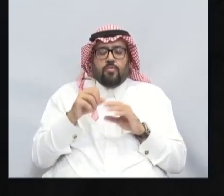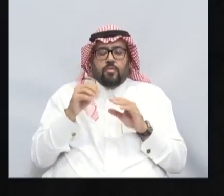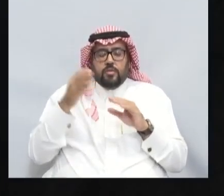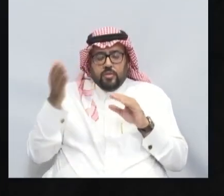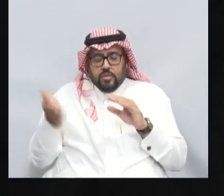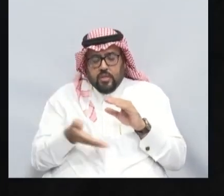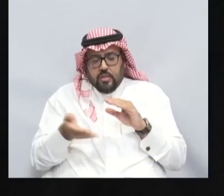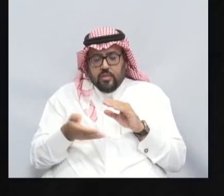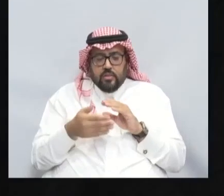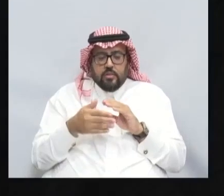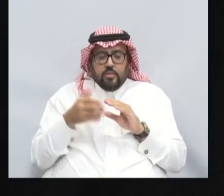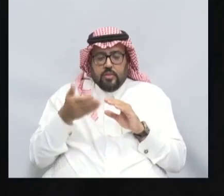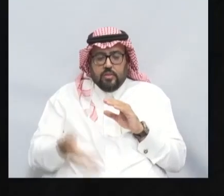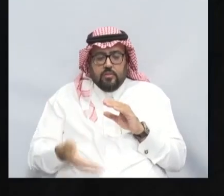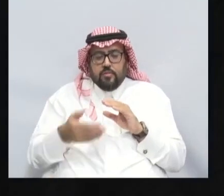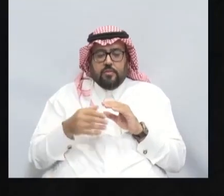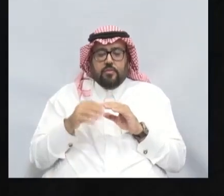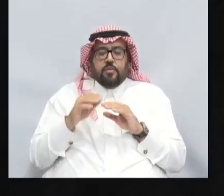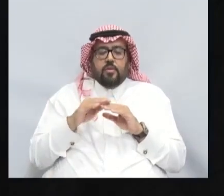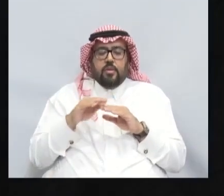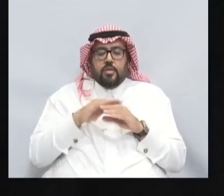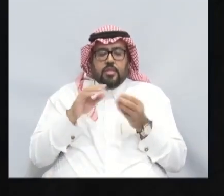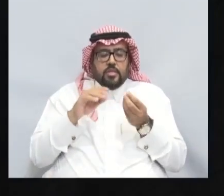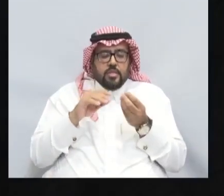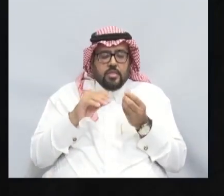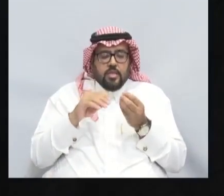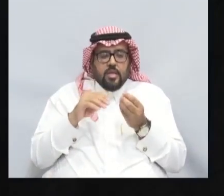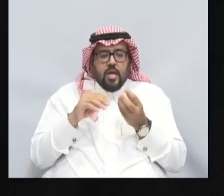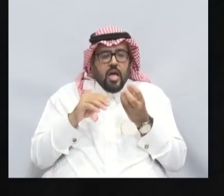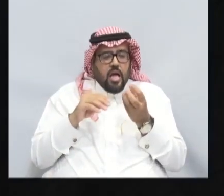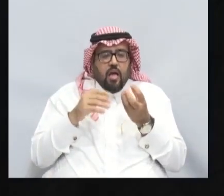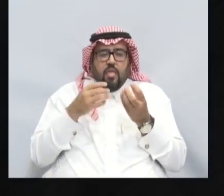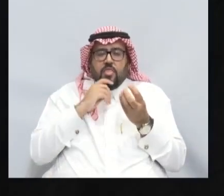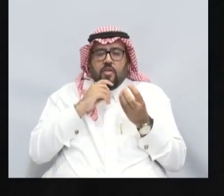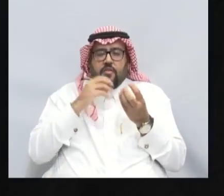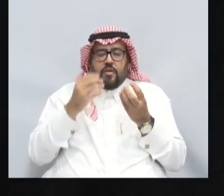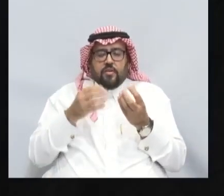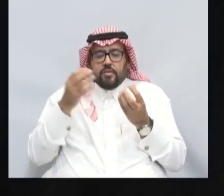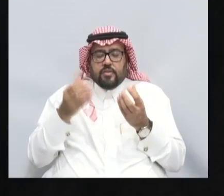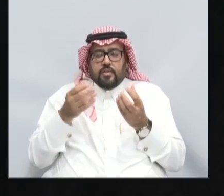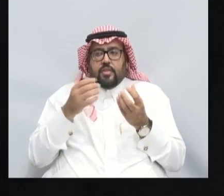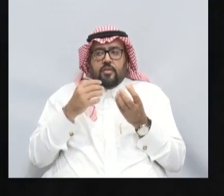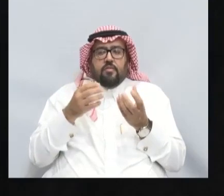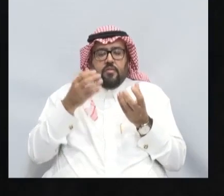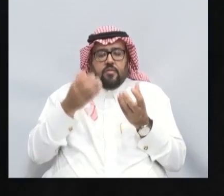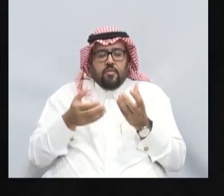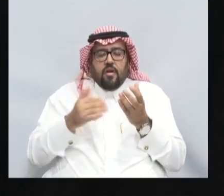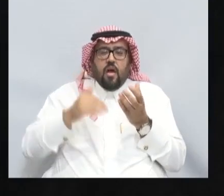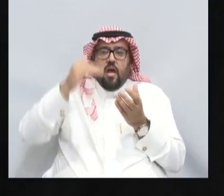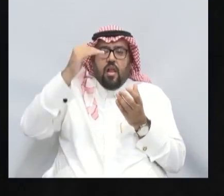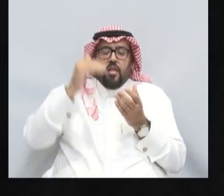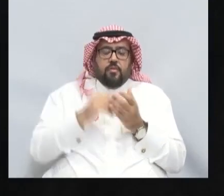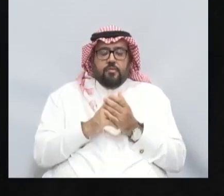لأسفل أسفل باطن الأرض، وصهارة كثافتها قليلة لأنها تحتوي على سيليكا قليل تكون